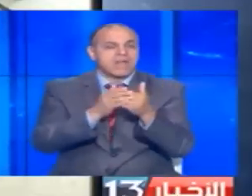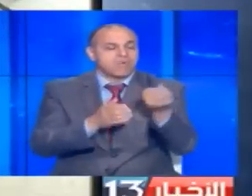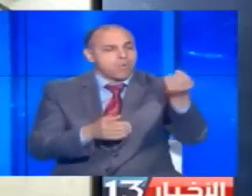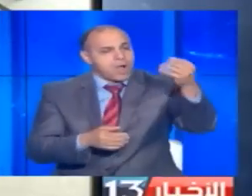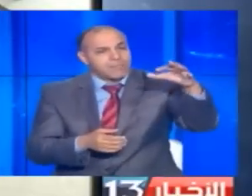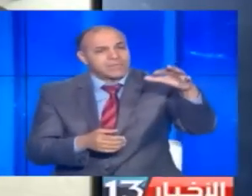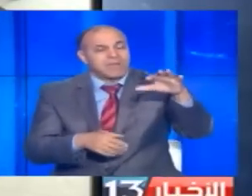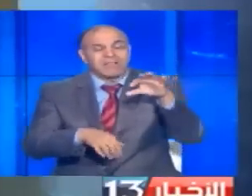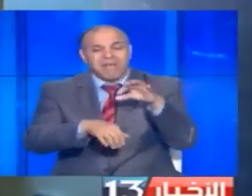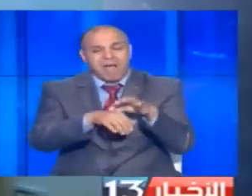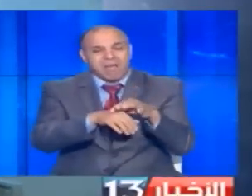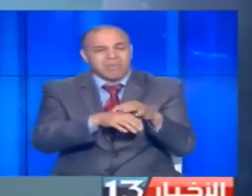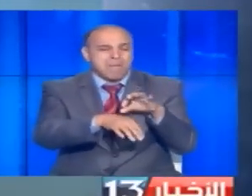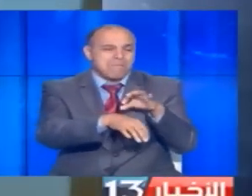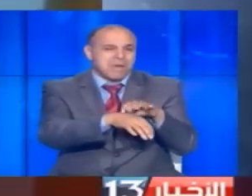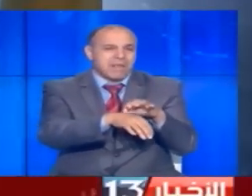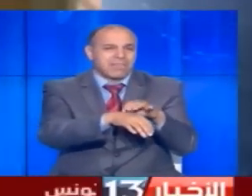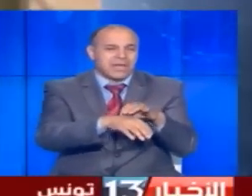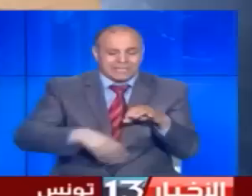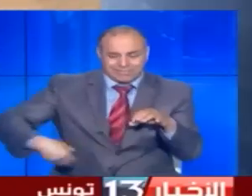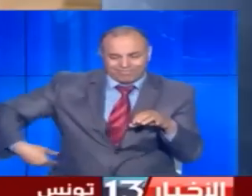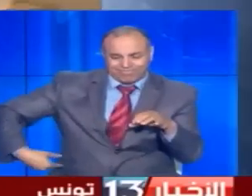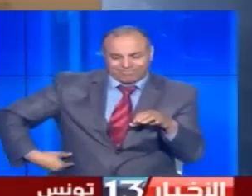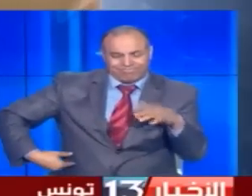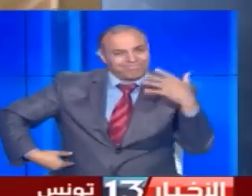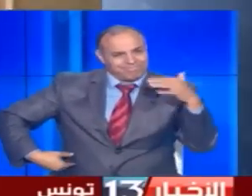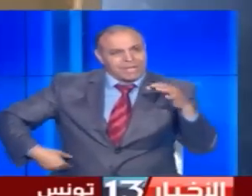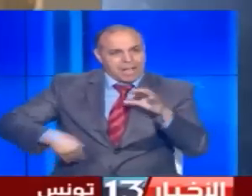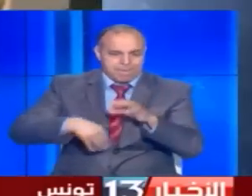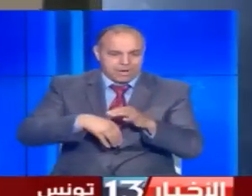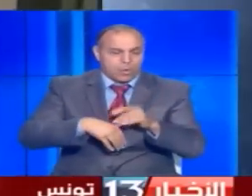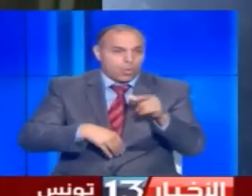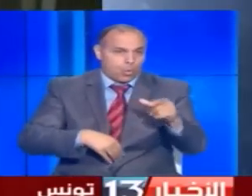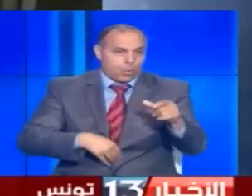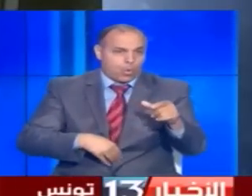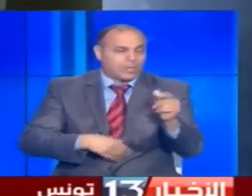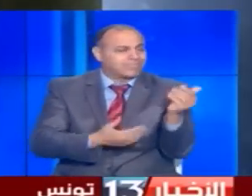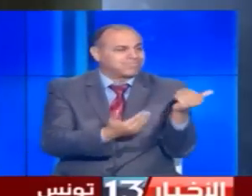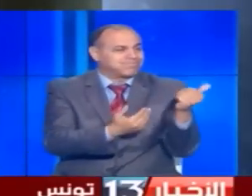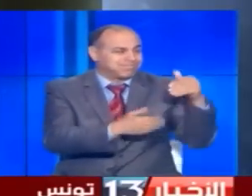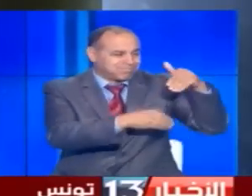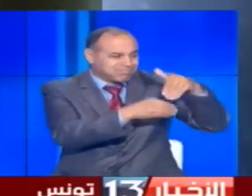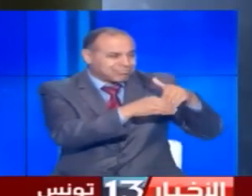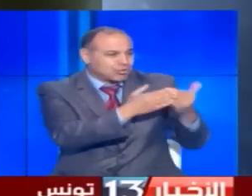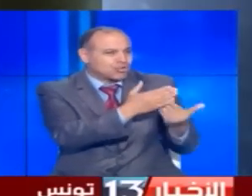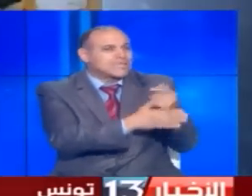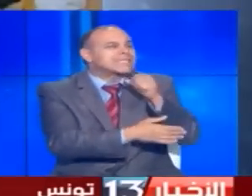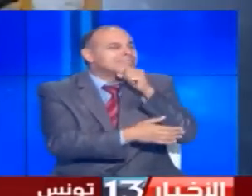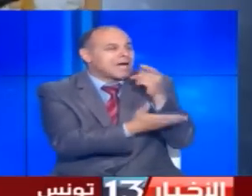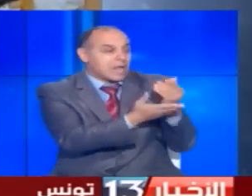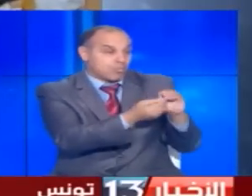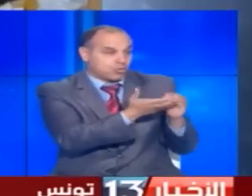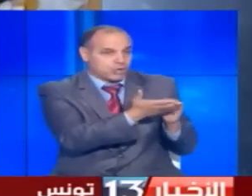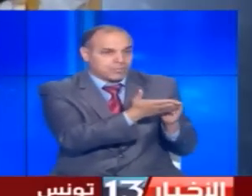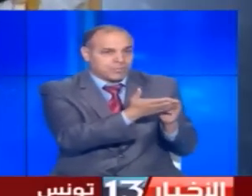10500 حالة تنتفع بغسيل الكلى ليبلغ عدد المرضى على قائمة انتظار زرع الكلى عند الكبار